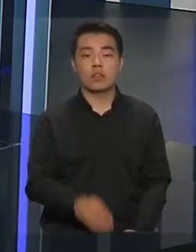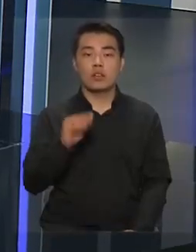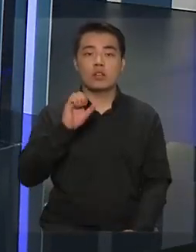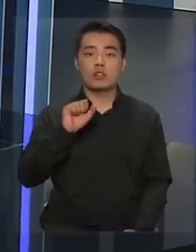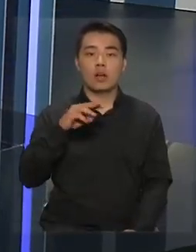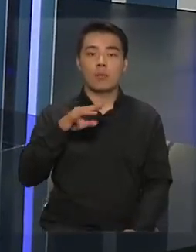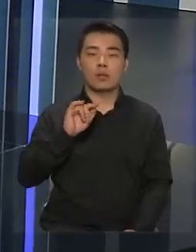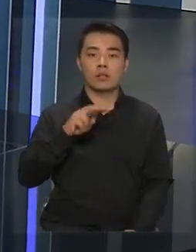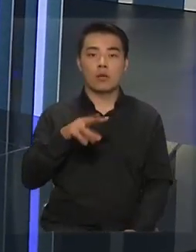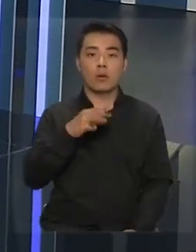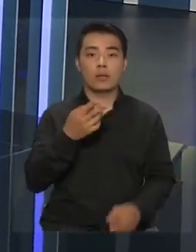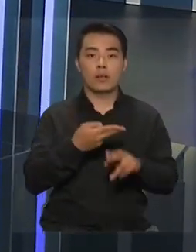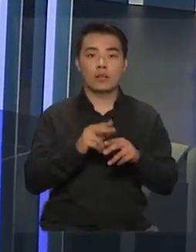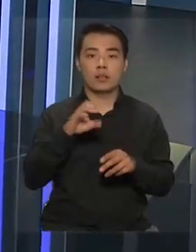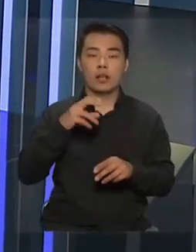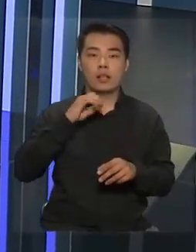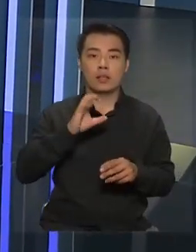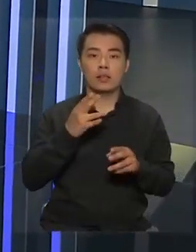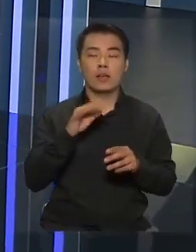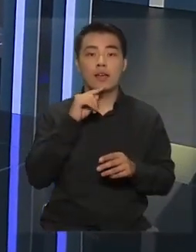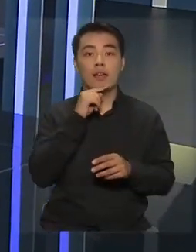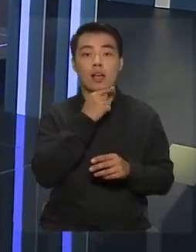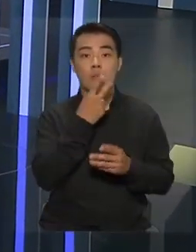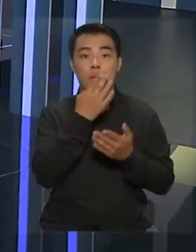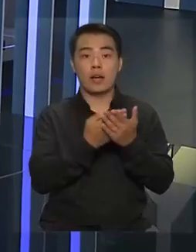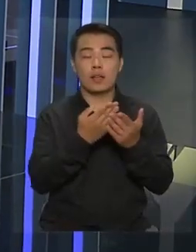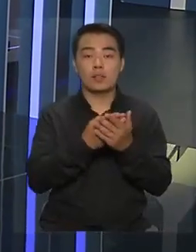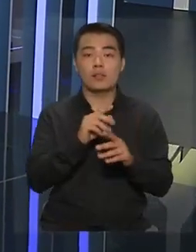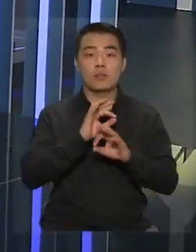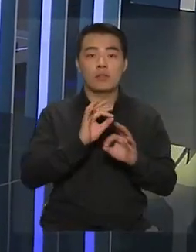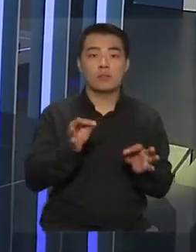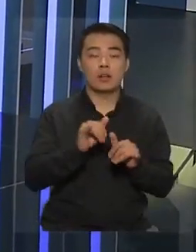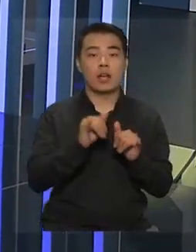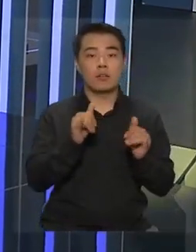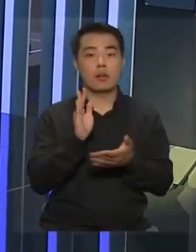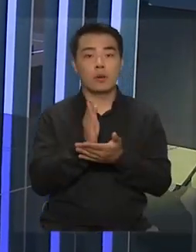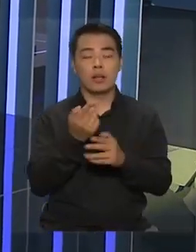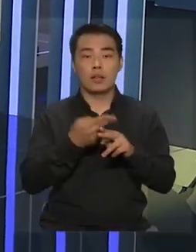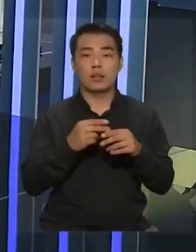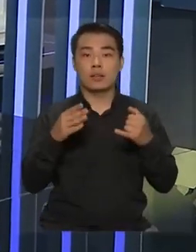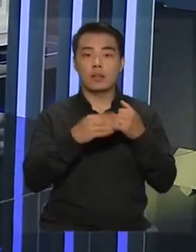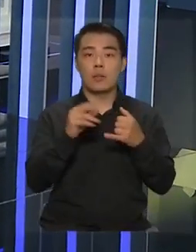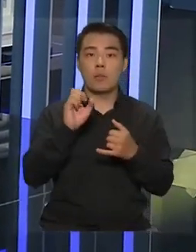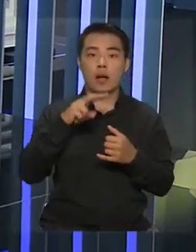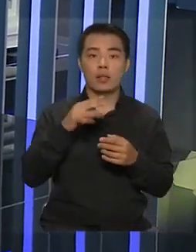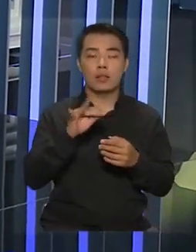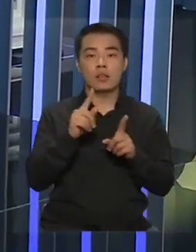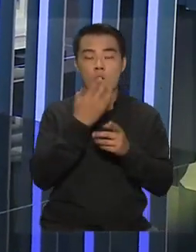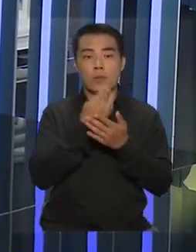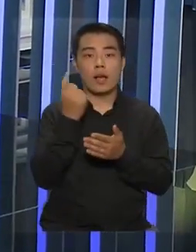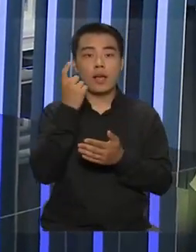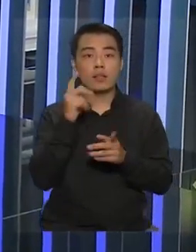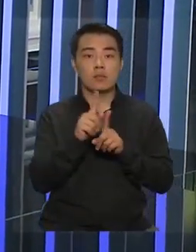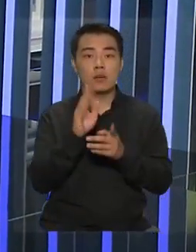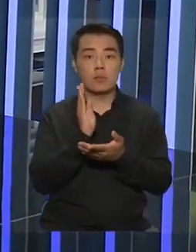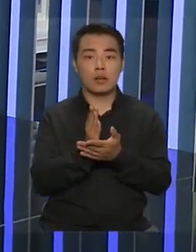Жамбыл облысы Талас ауданының әлеуметтік және экономикалық көрсеткіші ілгерілеуде. Қазір бұл аймақта мал және егін шаруашылығымен қатар